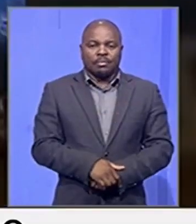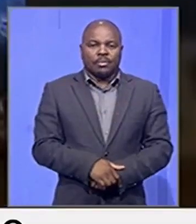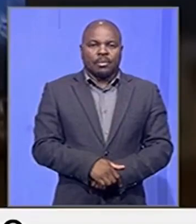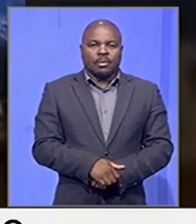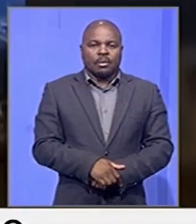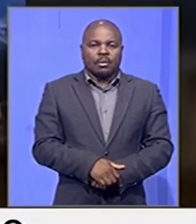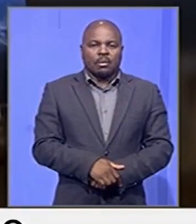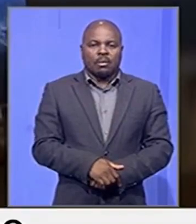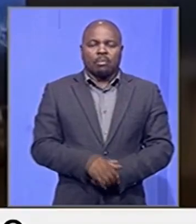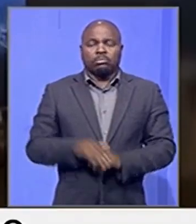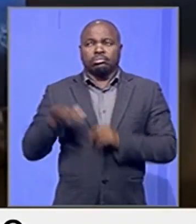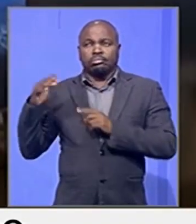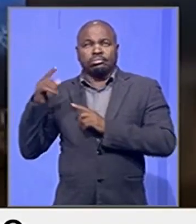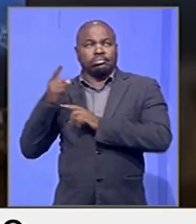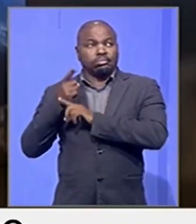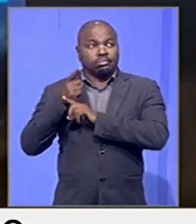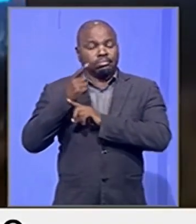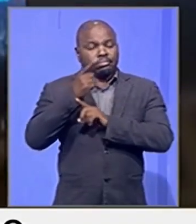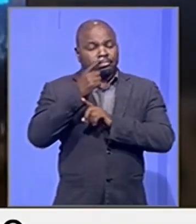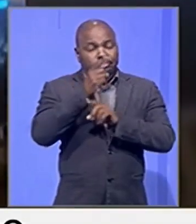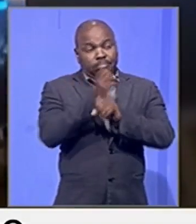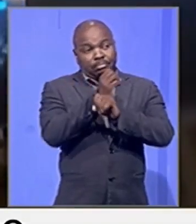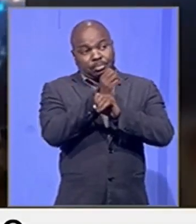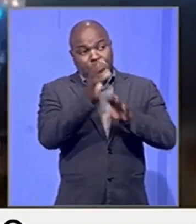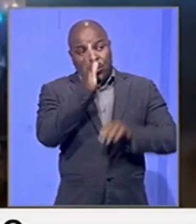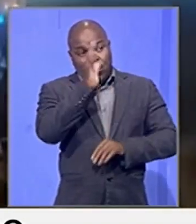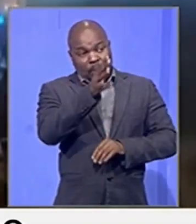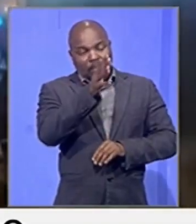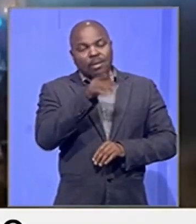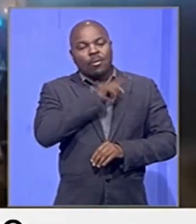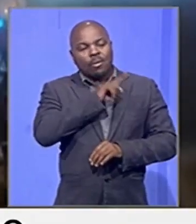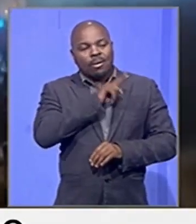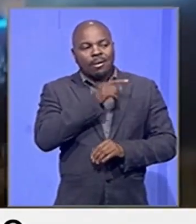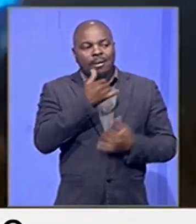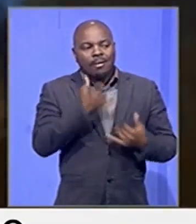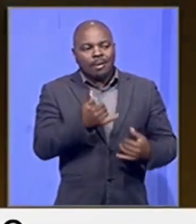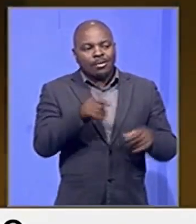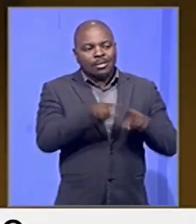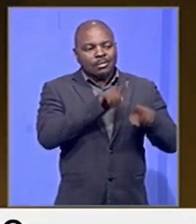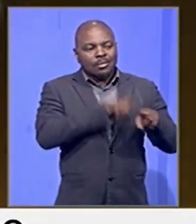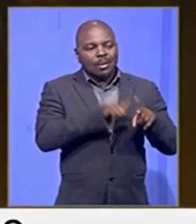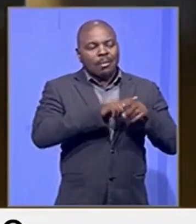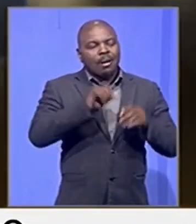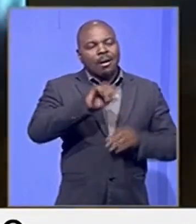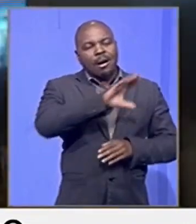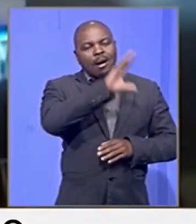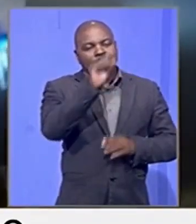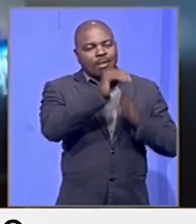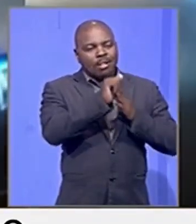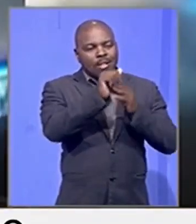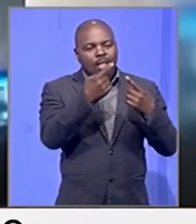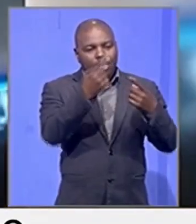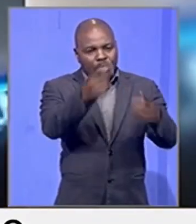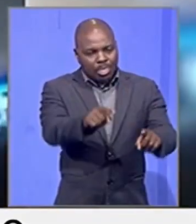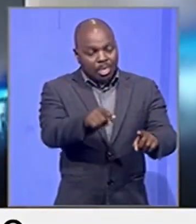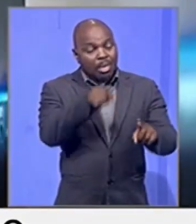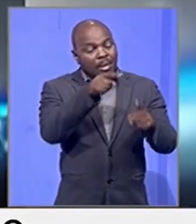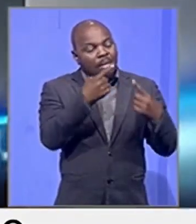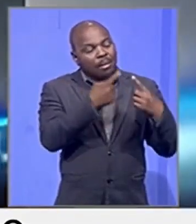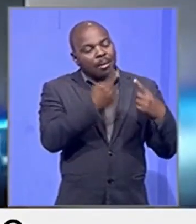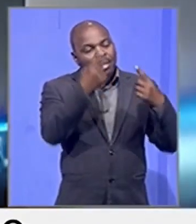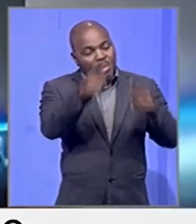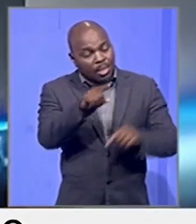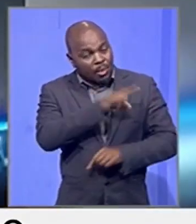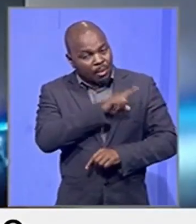Tsibuso ya tlhaselo ya lefaufau e dirile kwa Kiev jaaka fa baeteledipele ba Afrika ba gorogile koo mo letsholong la go dira kagiso ka ntlha ya kgonagalo